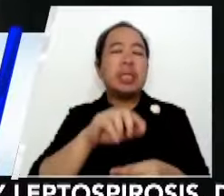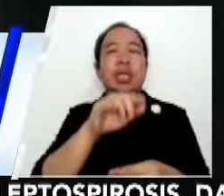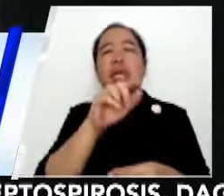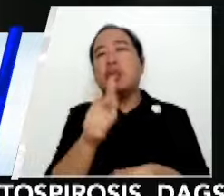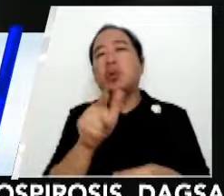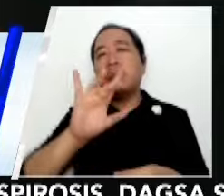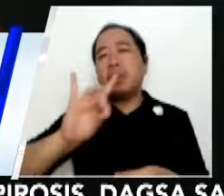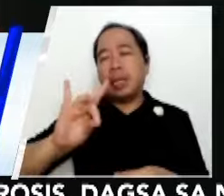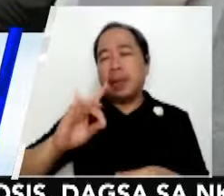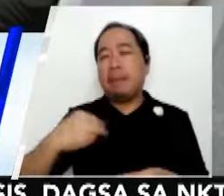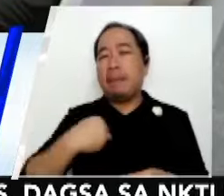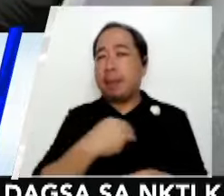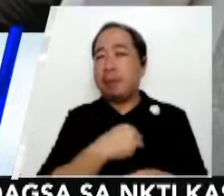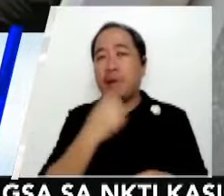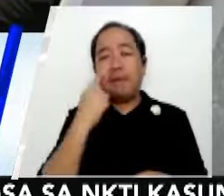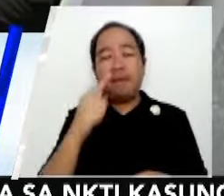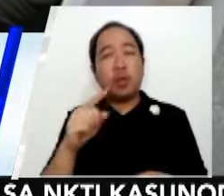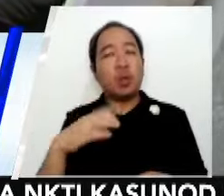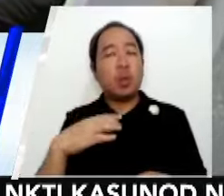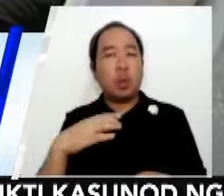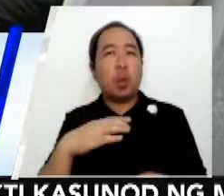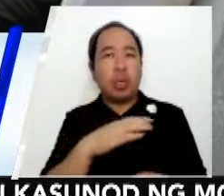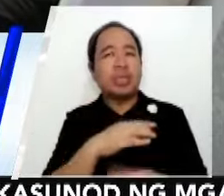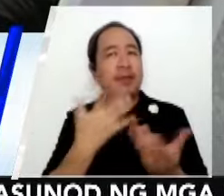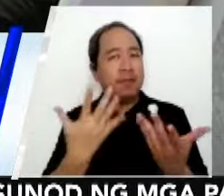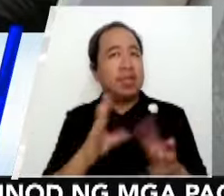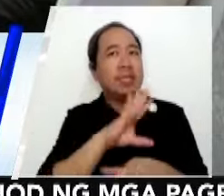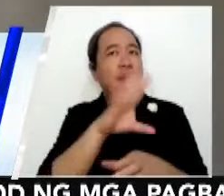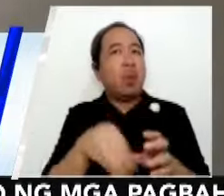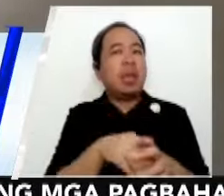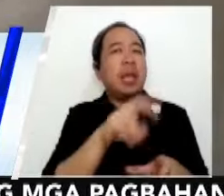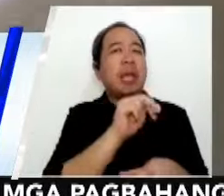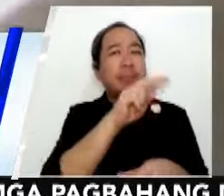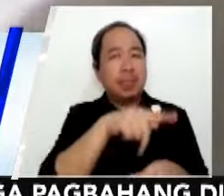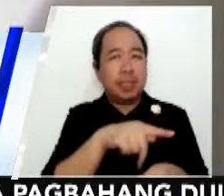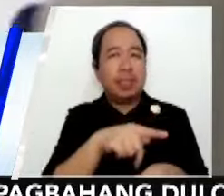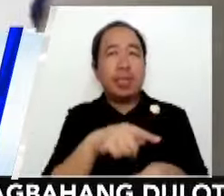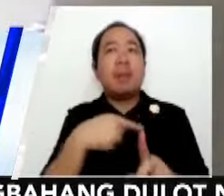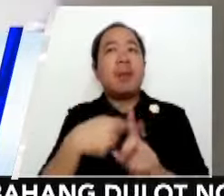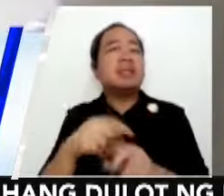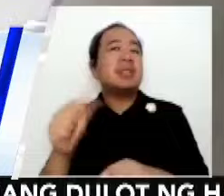Nationalista. Nasa 10 naman ang gobernador at mas marami pa raw sa iba pang